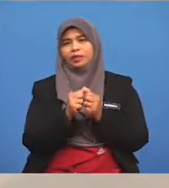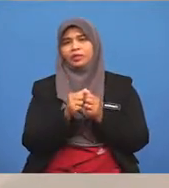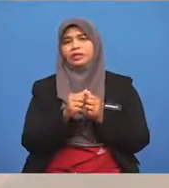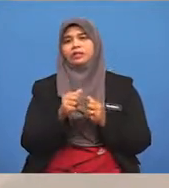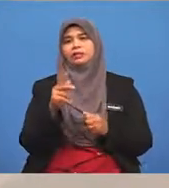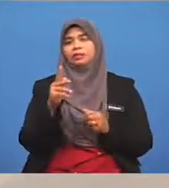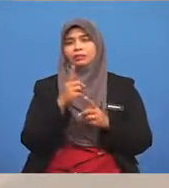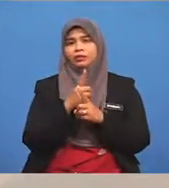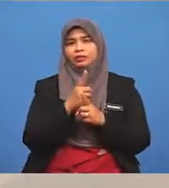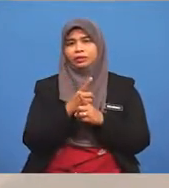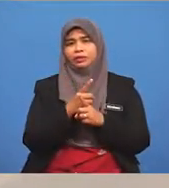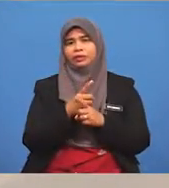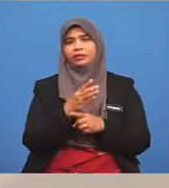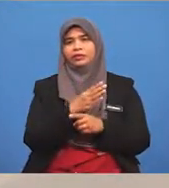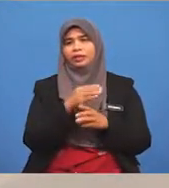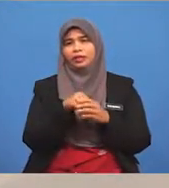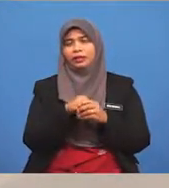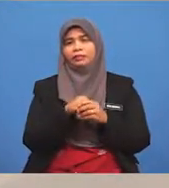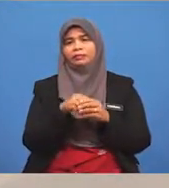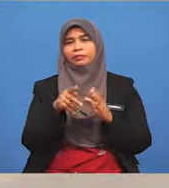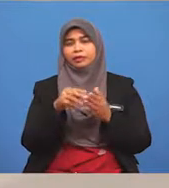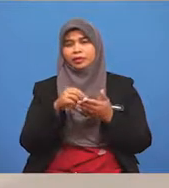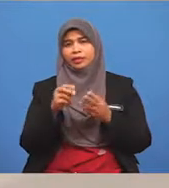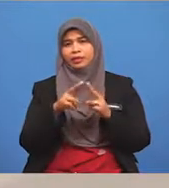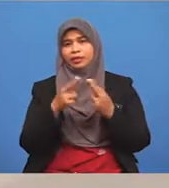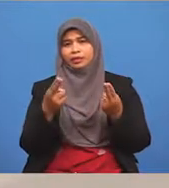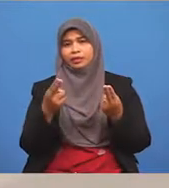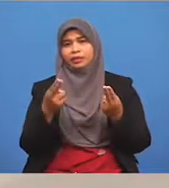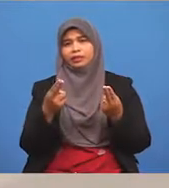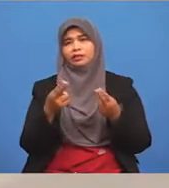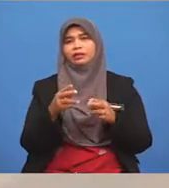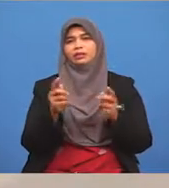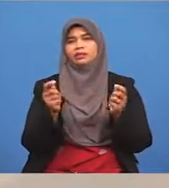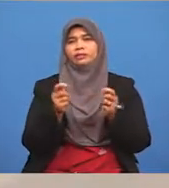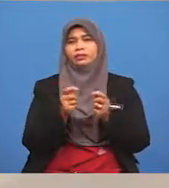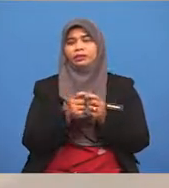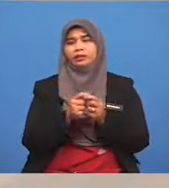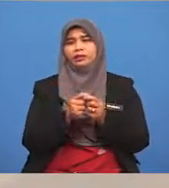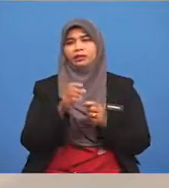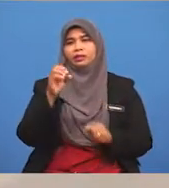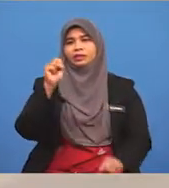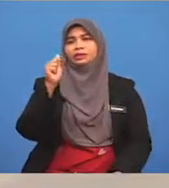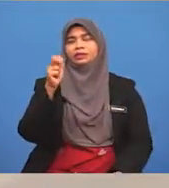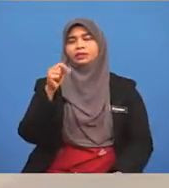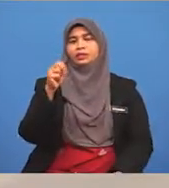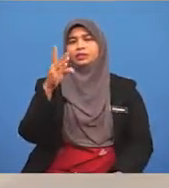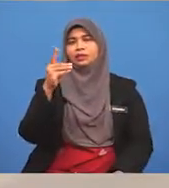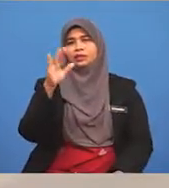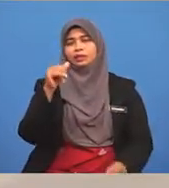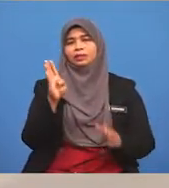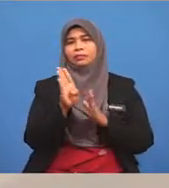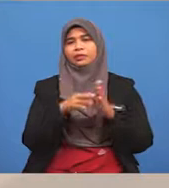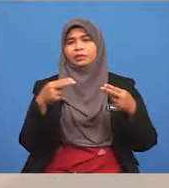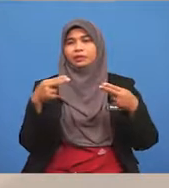hadis yang dimuatkan dalam kitab mereka seperti sanad yang bersambung dan